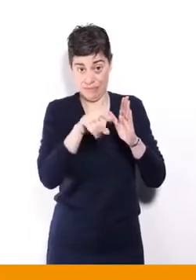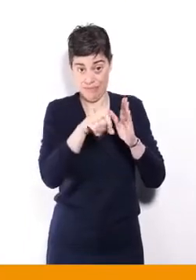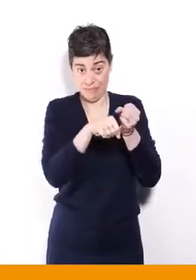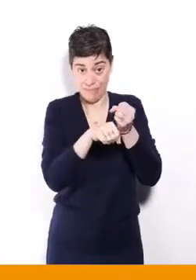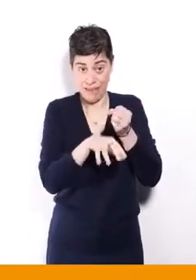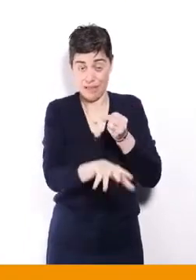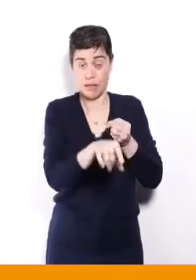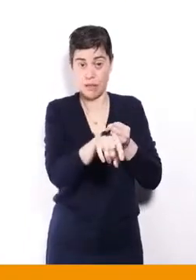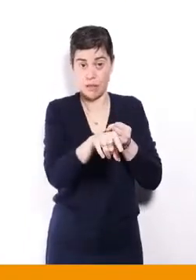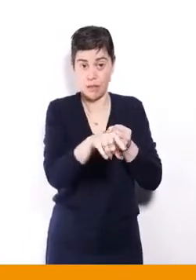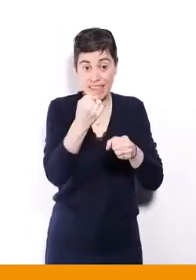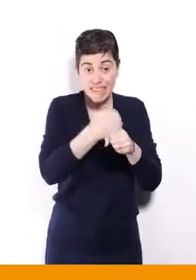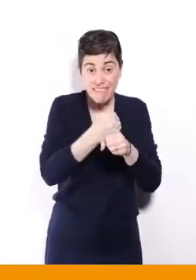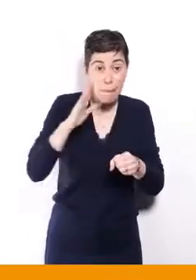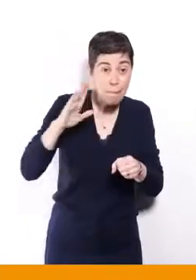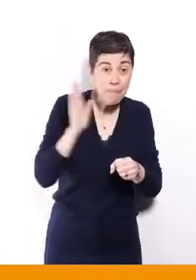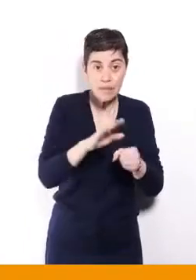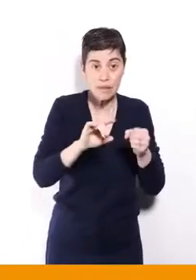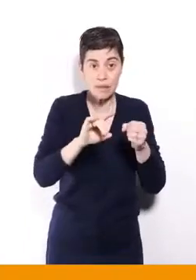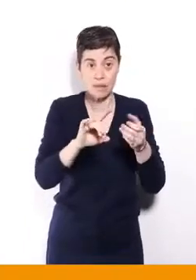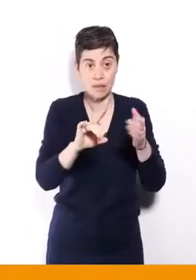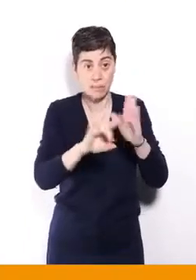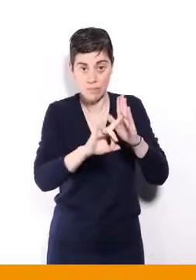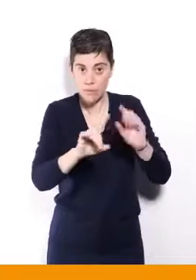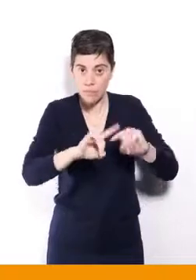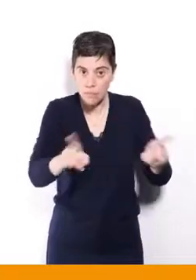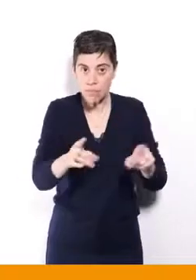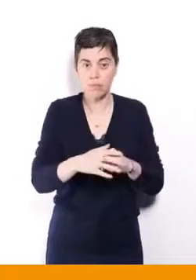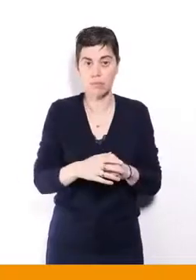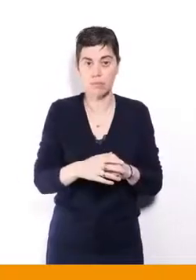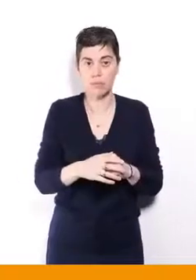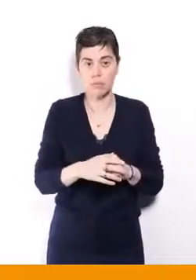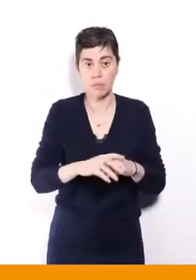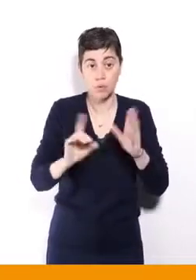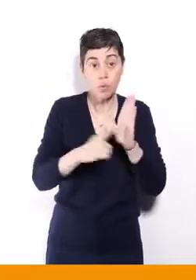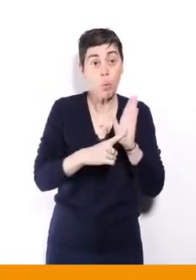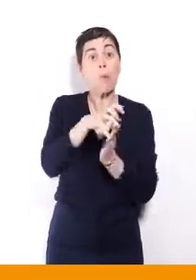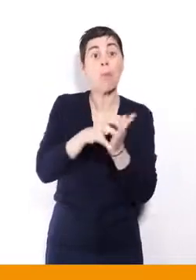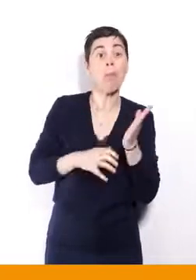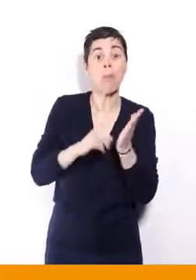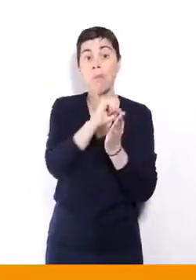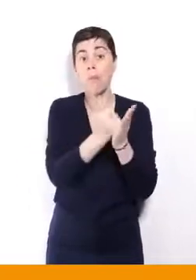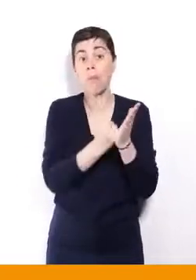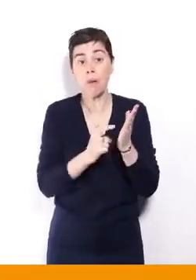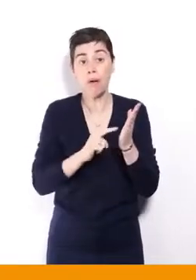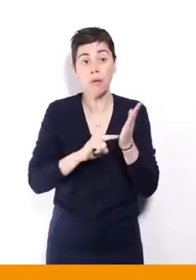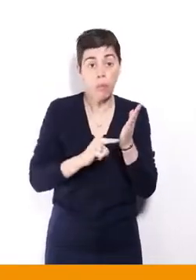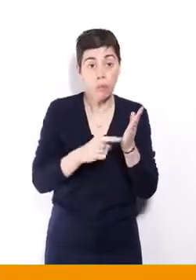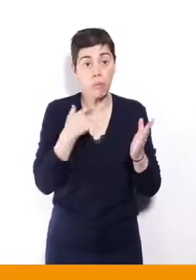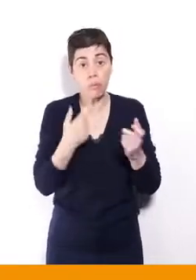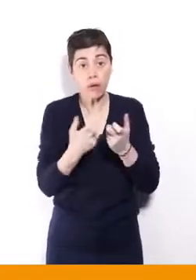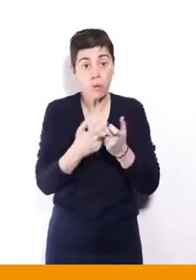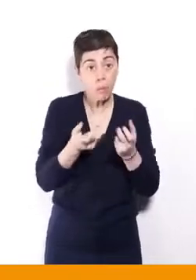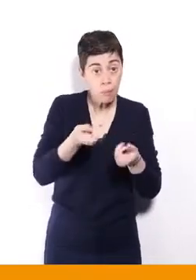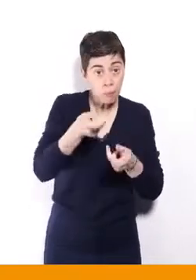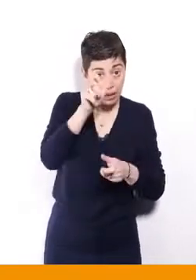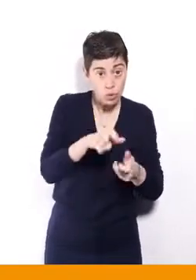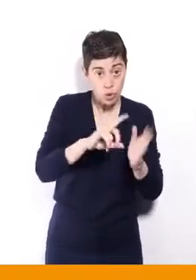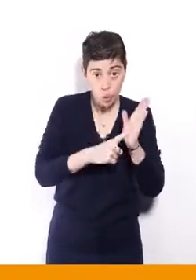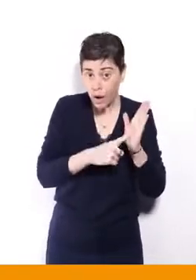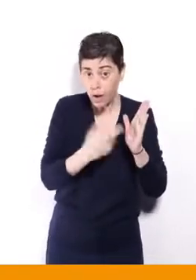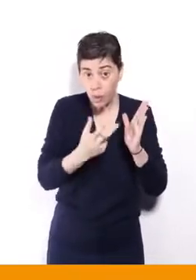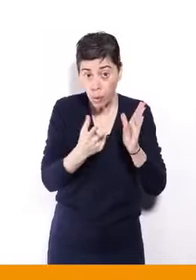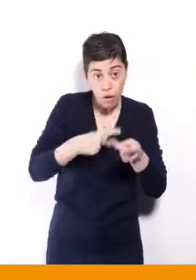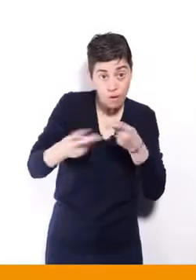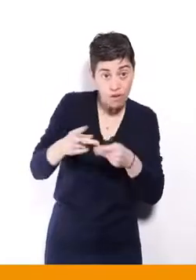le travail de la MDPH. C'est-à-dire que le droit n'était pas écrit, le droit n'était pas notifié aux personnes et on